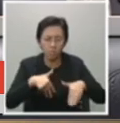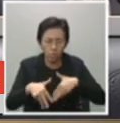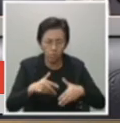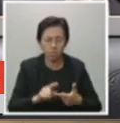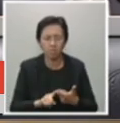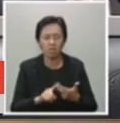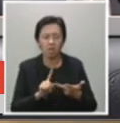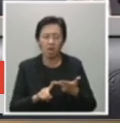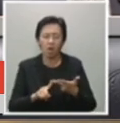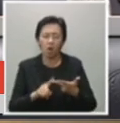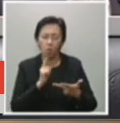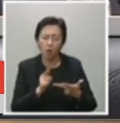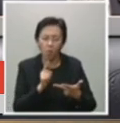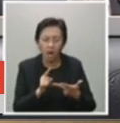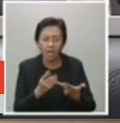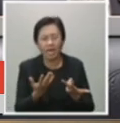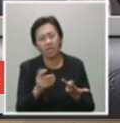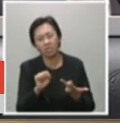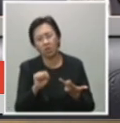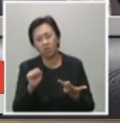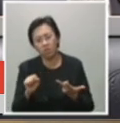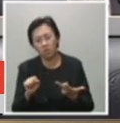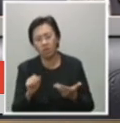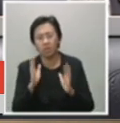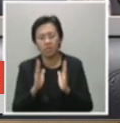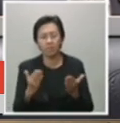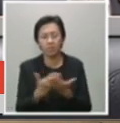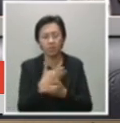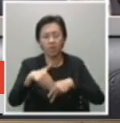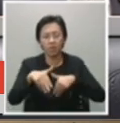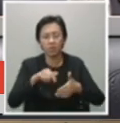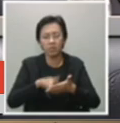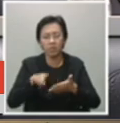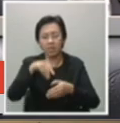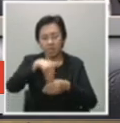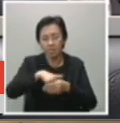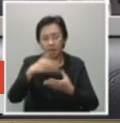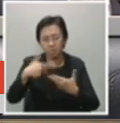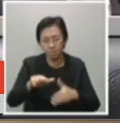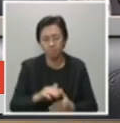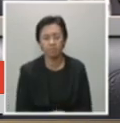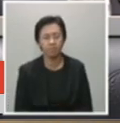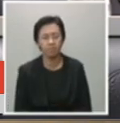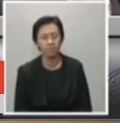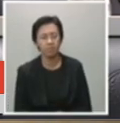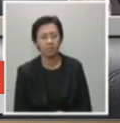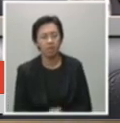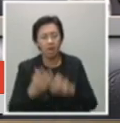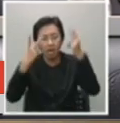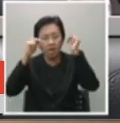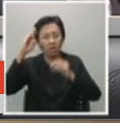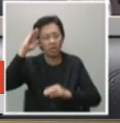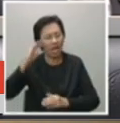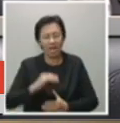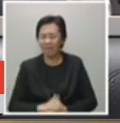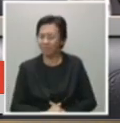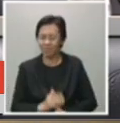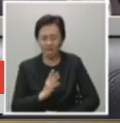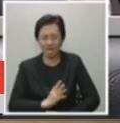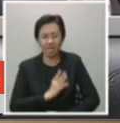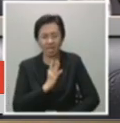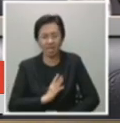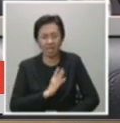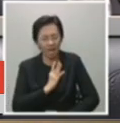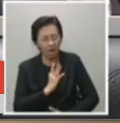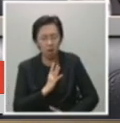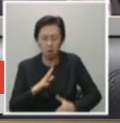ดูถูกสมาชิกสภาผู้แทนราษฎรที่เป็นตัวแทนของประชาชนพลเอกประยุทธ์จันทร์โอชาไม่มีความเคารพในระบบรั